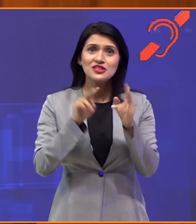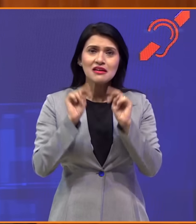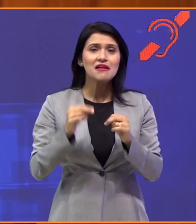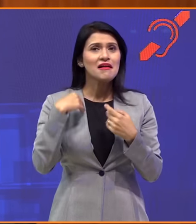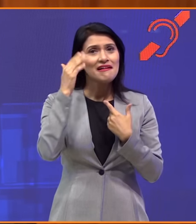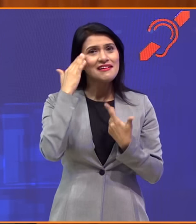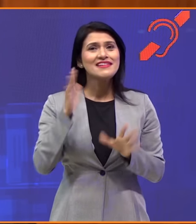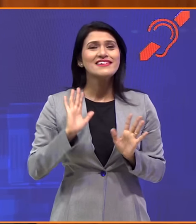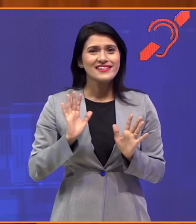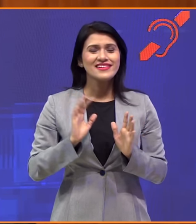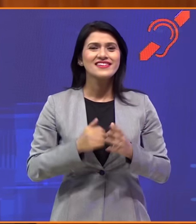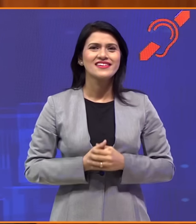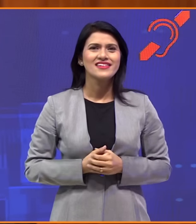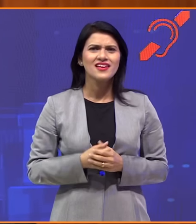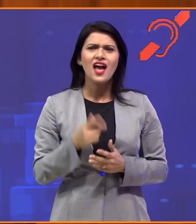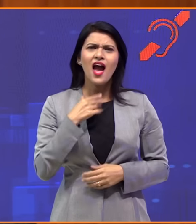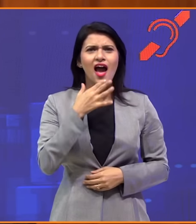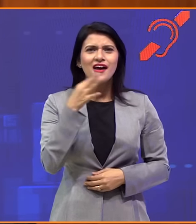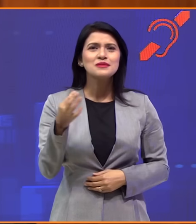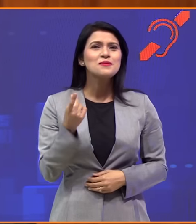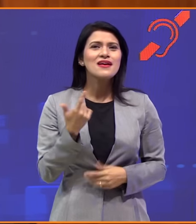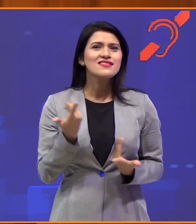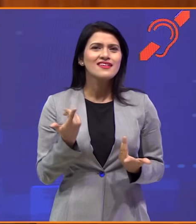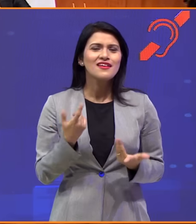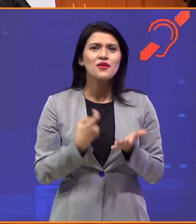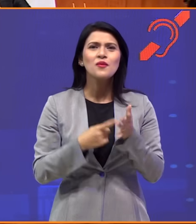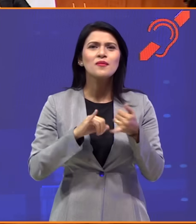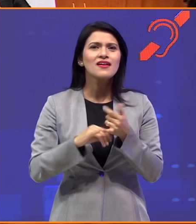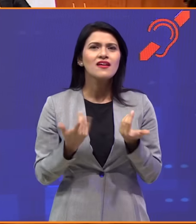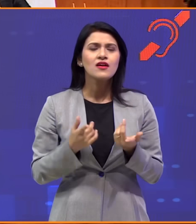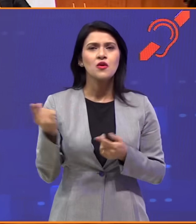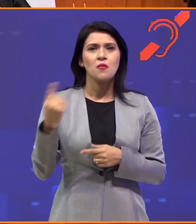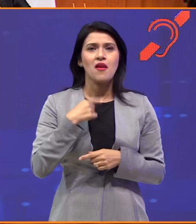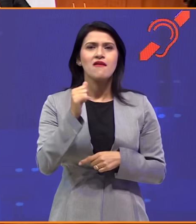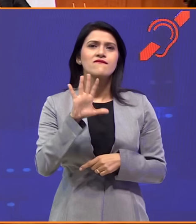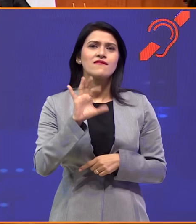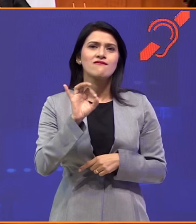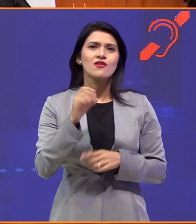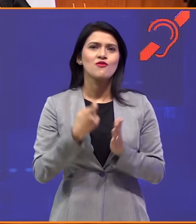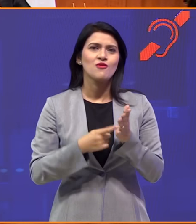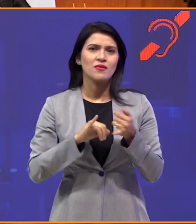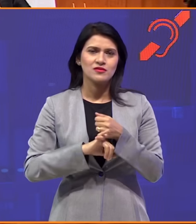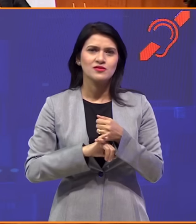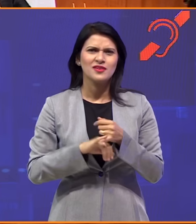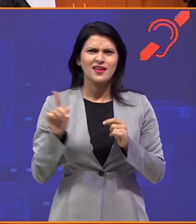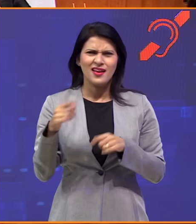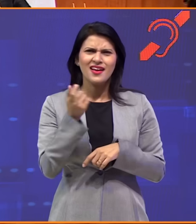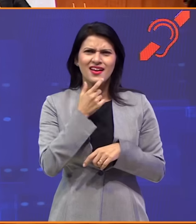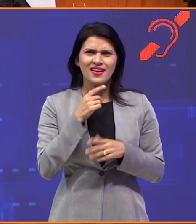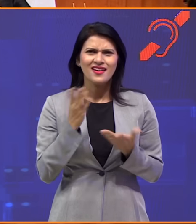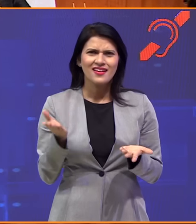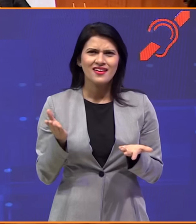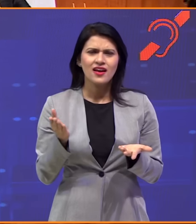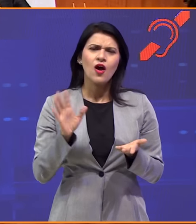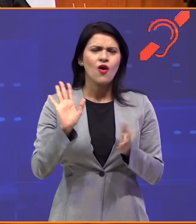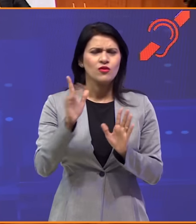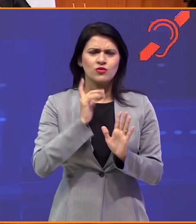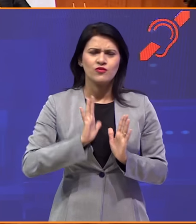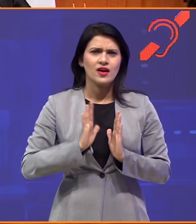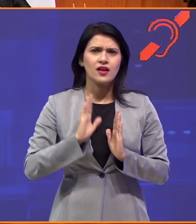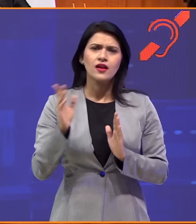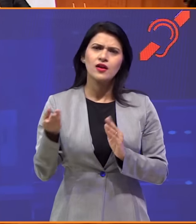है तो मैंने कहा कितना पैसा लगेगा उसने कहा 50 लगेगा मैंने कहा तू मेरा कर दे बाद में मैं चुका